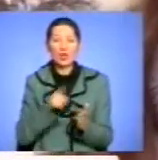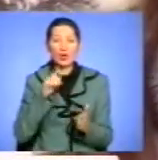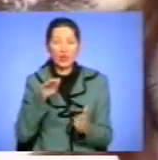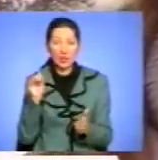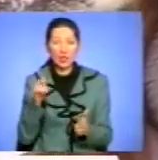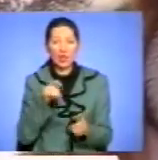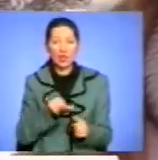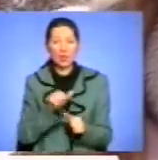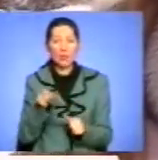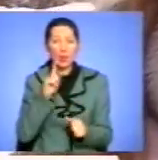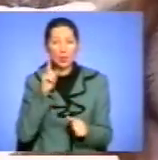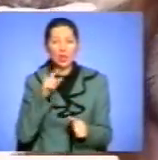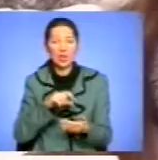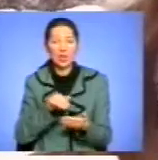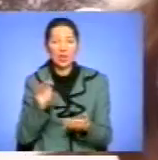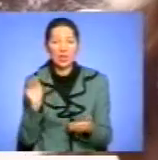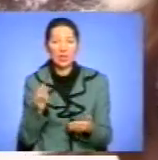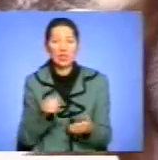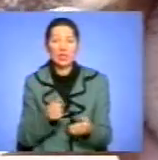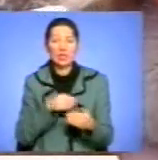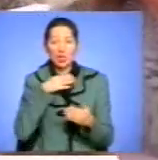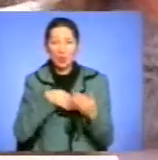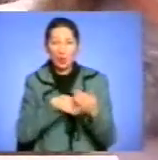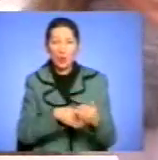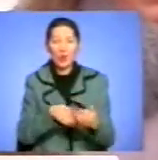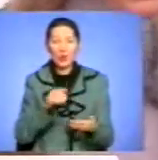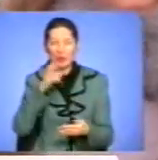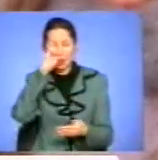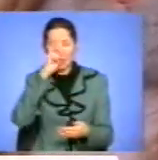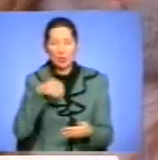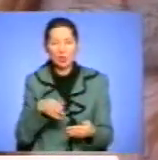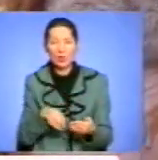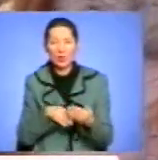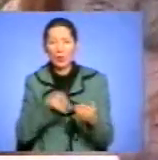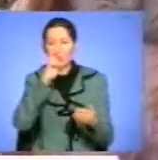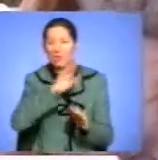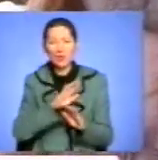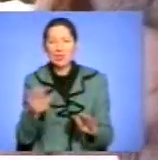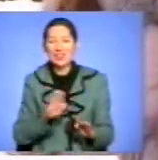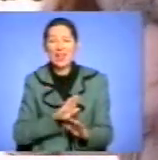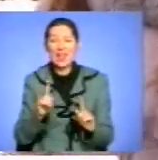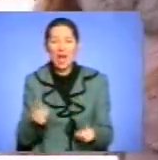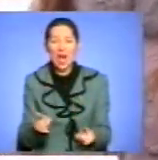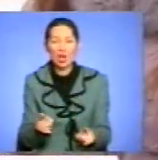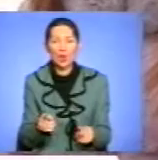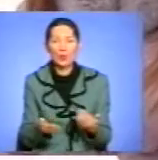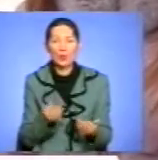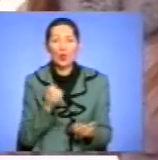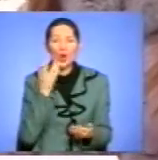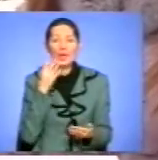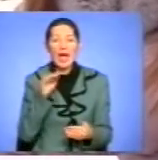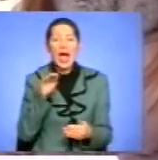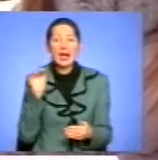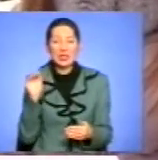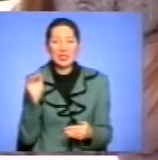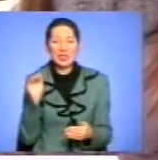кредит? За допомогою держави, як ви думаєте? За допомогою держави? Ні. Нереально. Тобто, коли кредит, частину